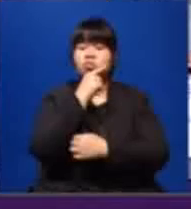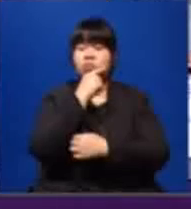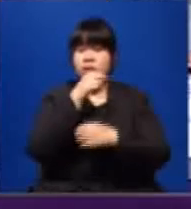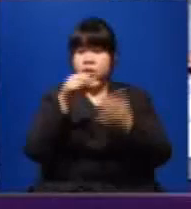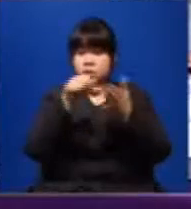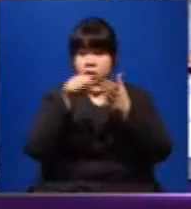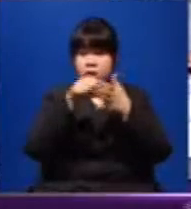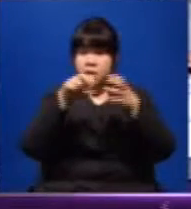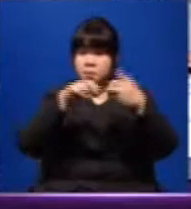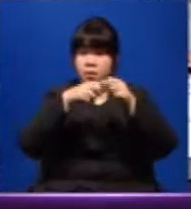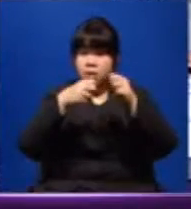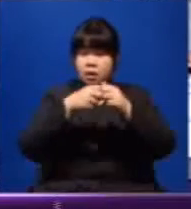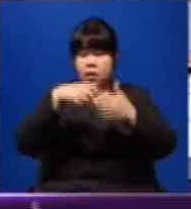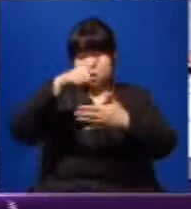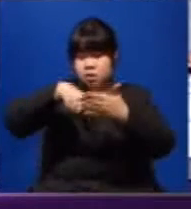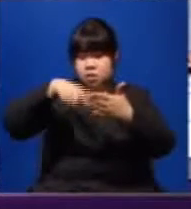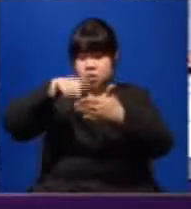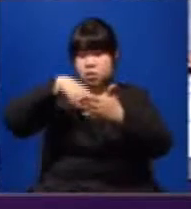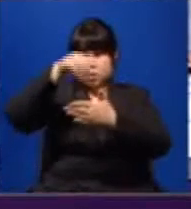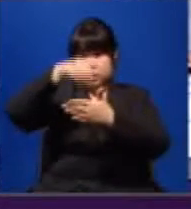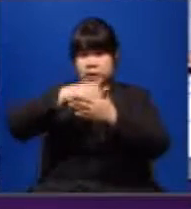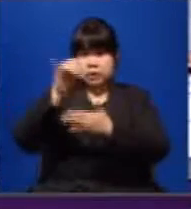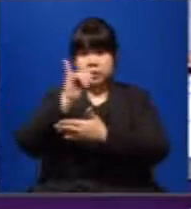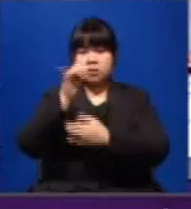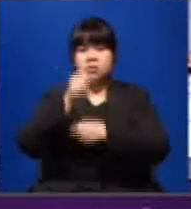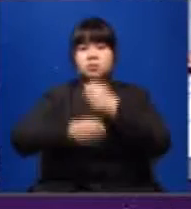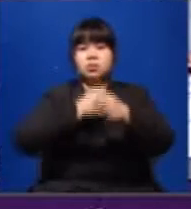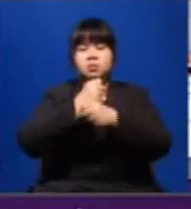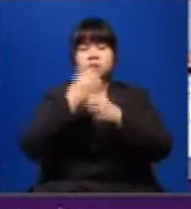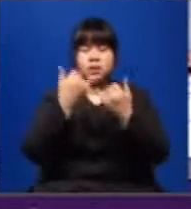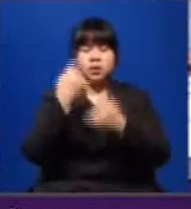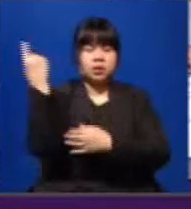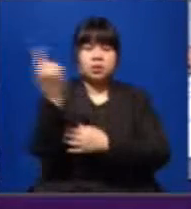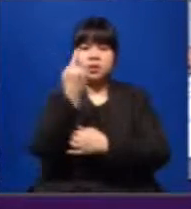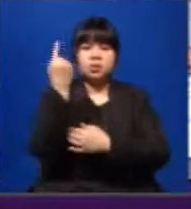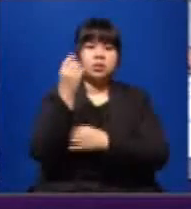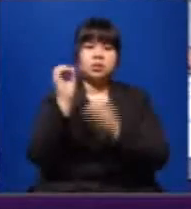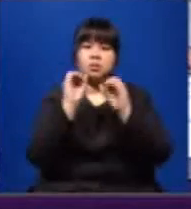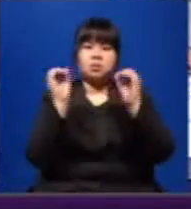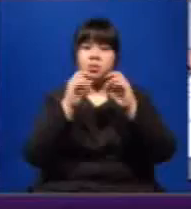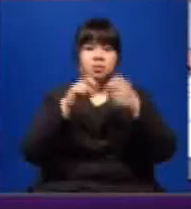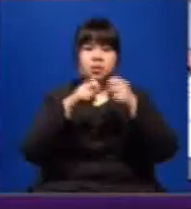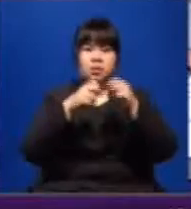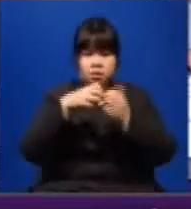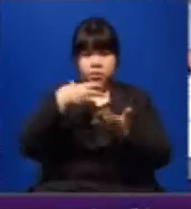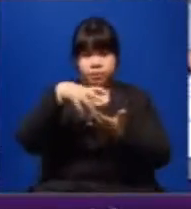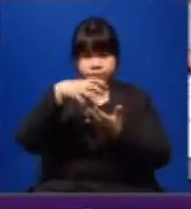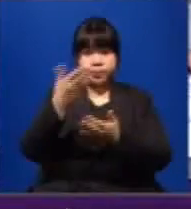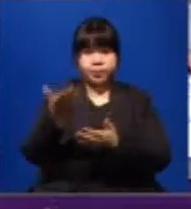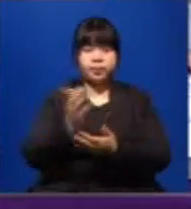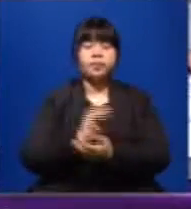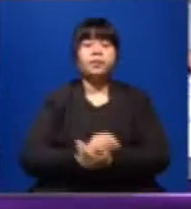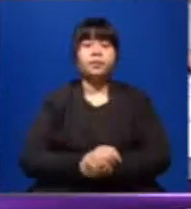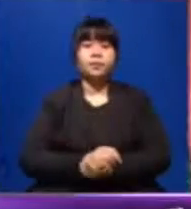การเลือกตั้งก็จะทำให้การท่องเที่ยวในปีนี้ไม่สามารถฟื้นตัวกลับมาได้อย่างแน่นอนติดตามจากรายงานค่ะ